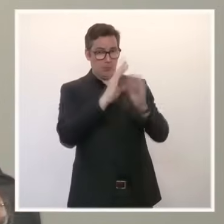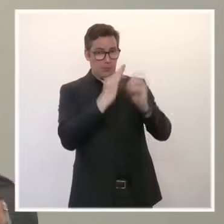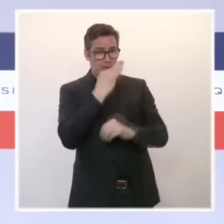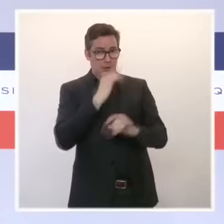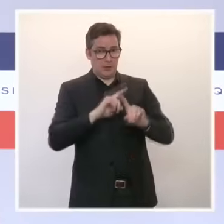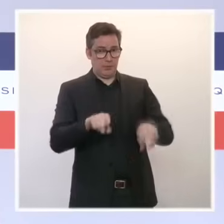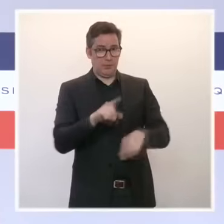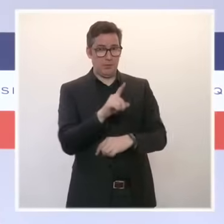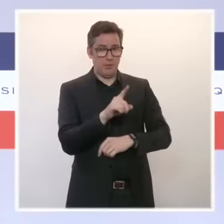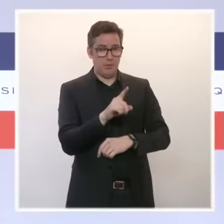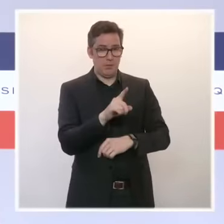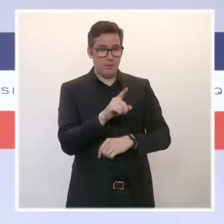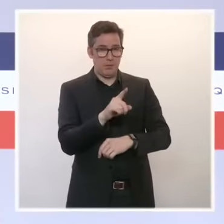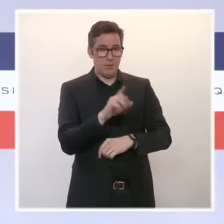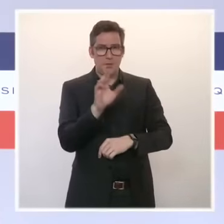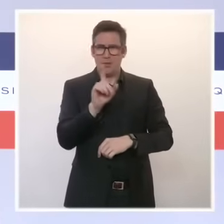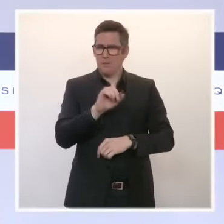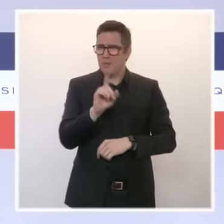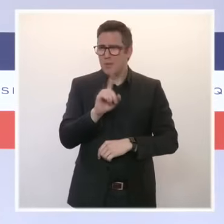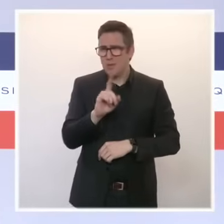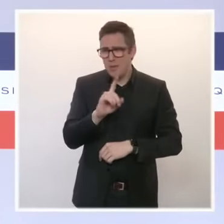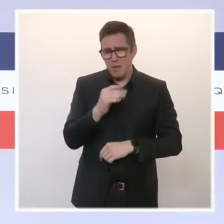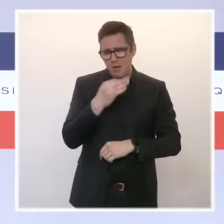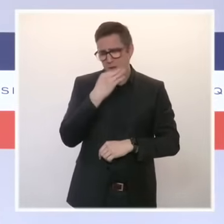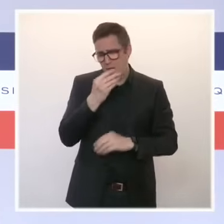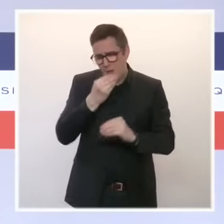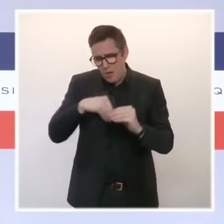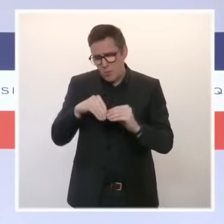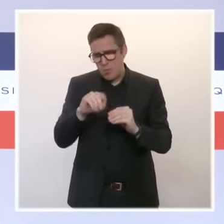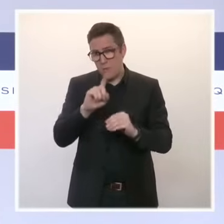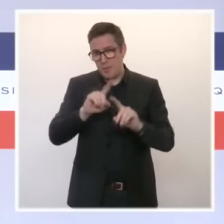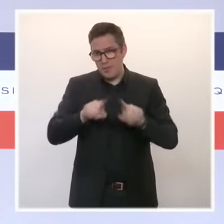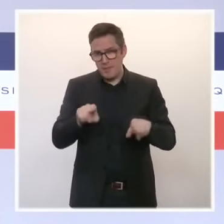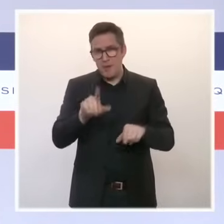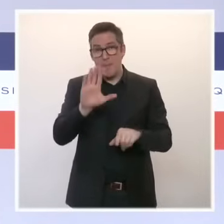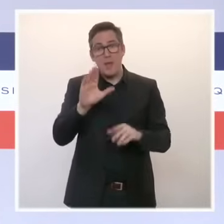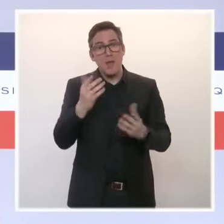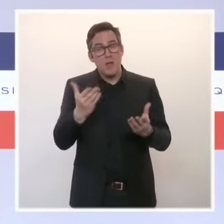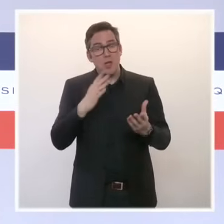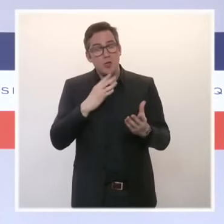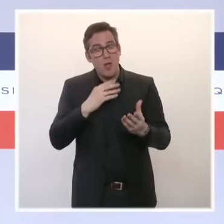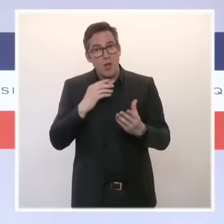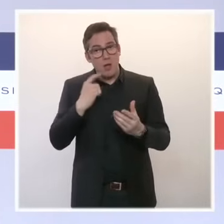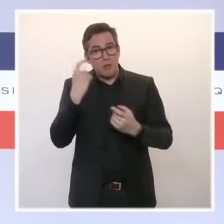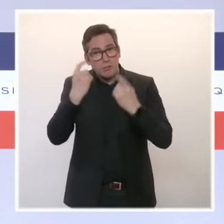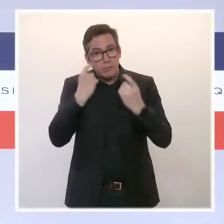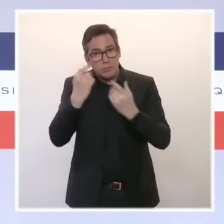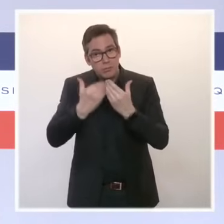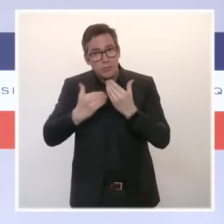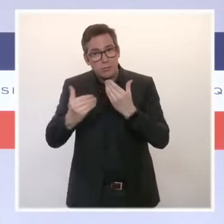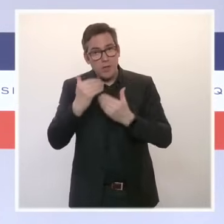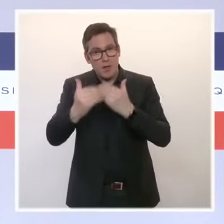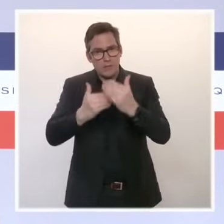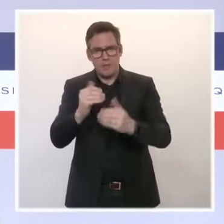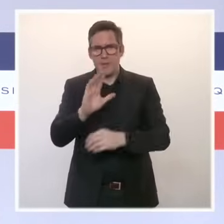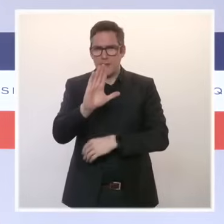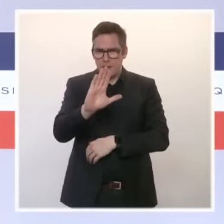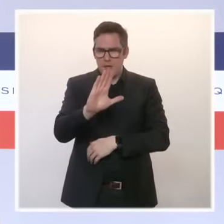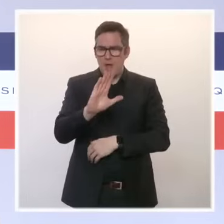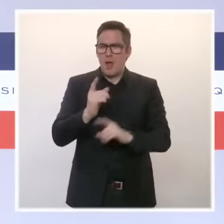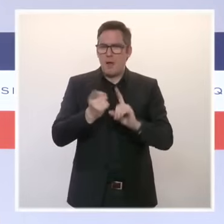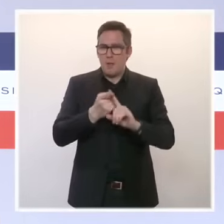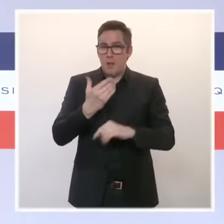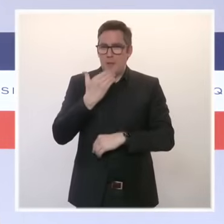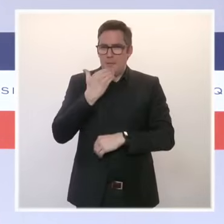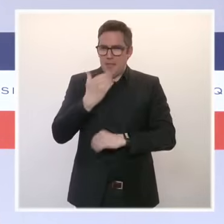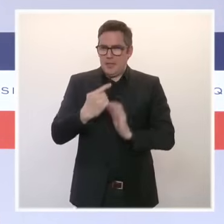versements n'était pas mis l'arrêt. Il n en a pas de supplémentaire. il a une réflexion.-ce que du coup cela a avancé depuis ? Il y a un travail. Merci beaucoup de le re-souligner. Et